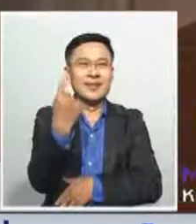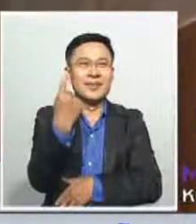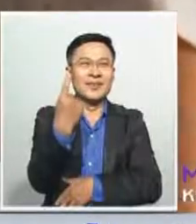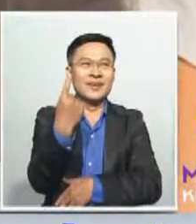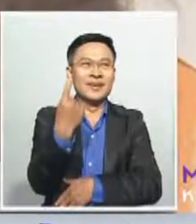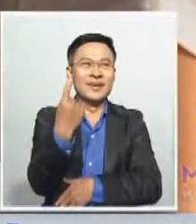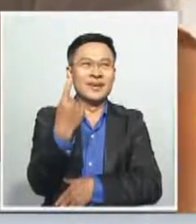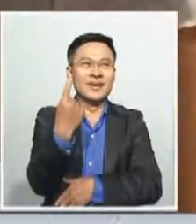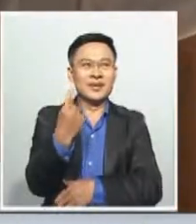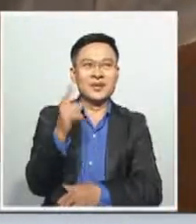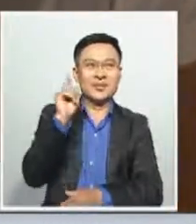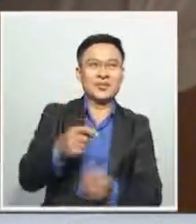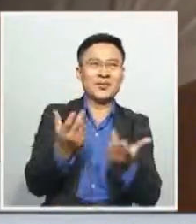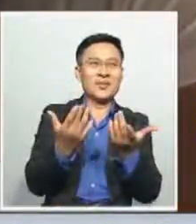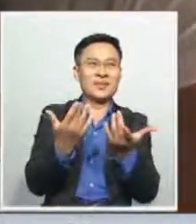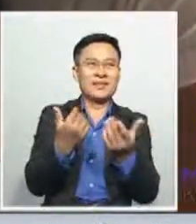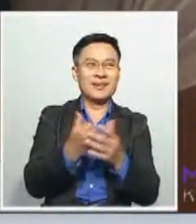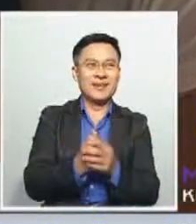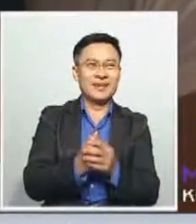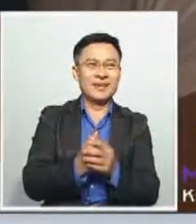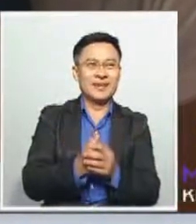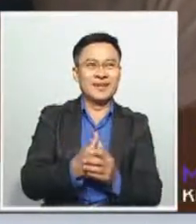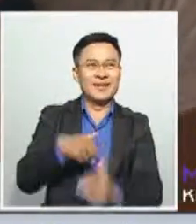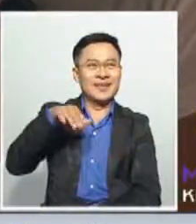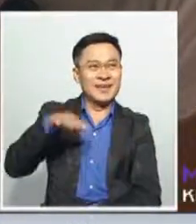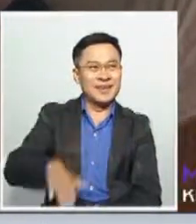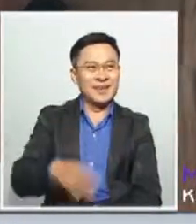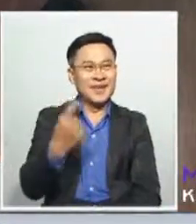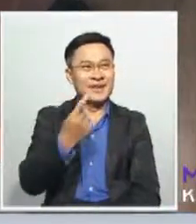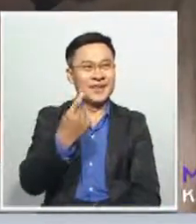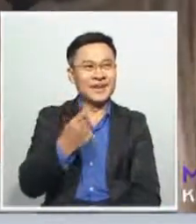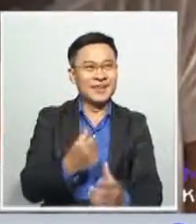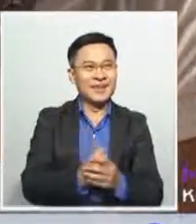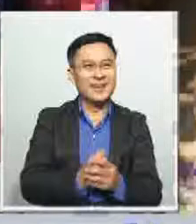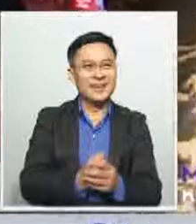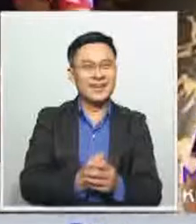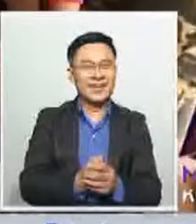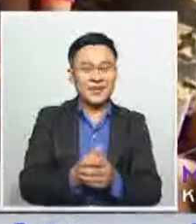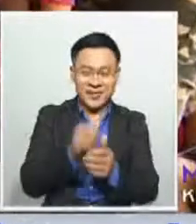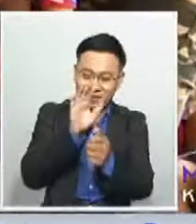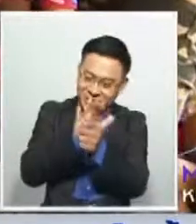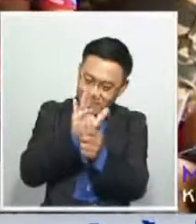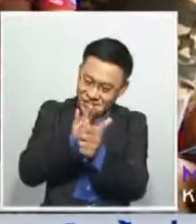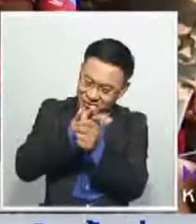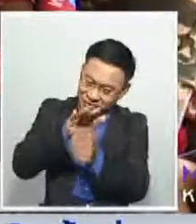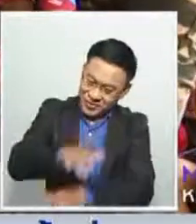ำพูเอาไหวไหม อ๋อขนาดนี้เลย ค่ะ จะเลี้ยงก้อยอีกทีกว่า